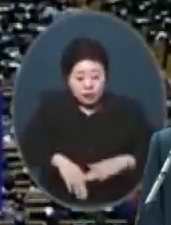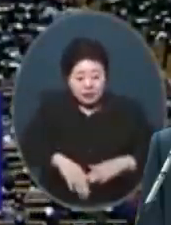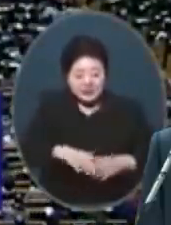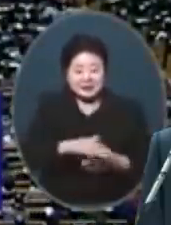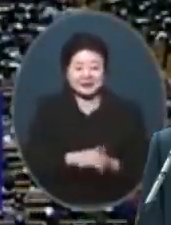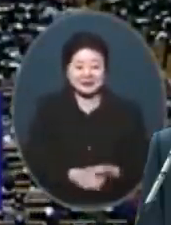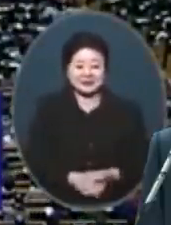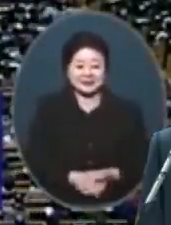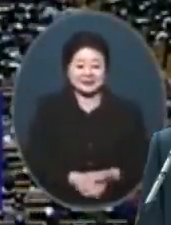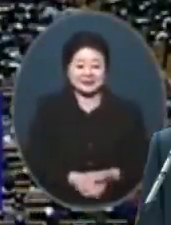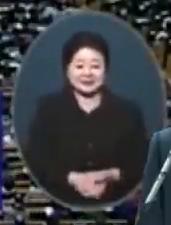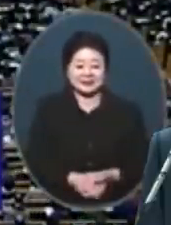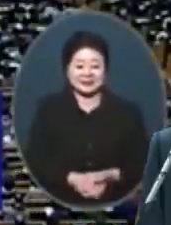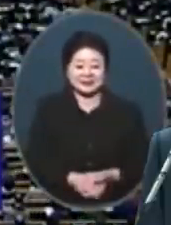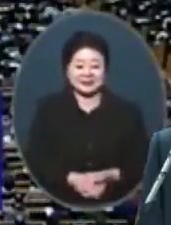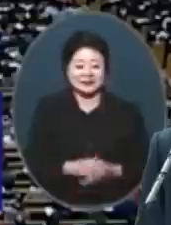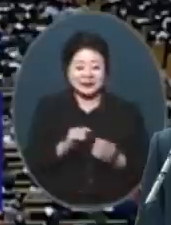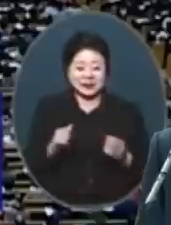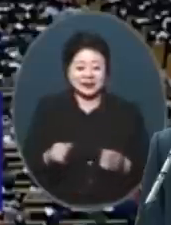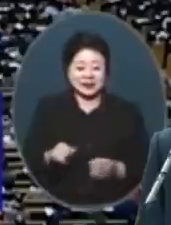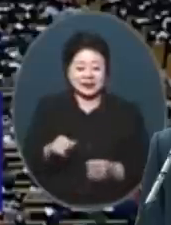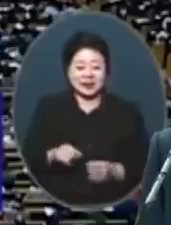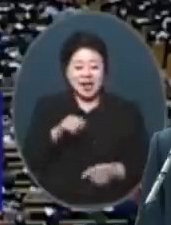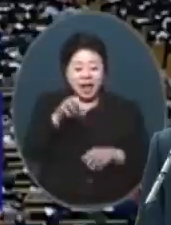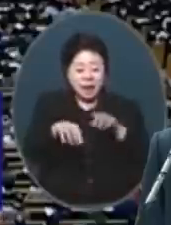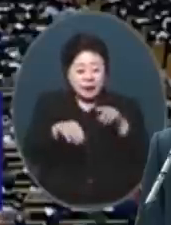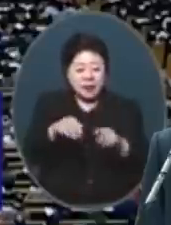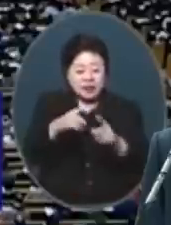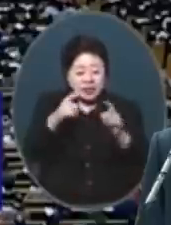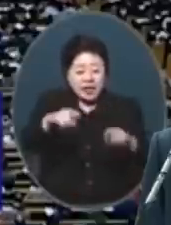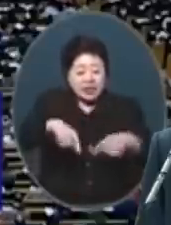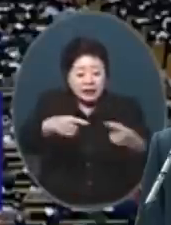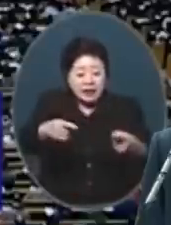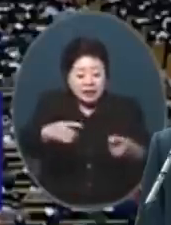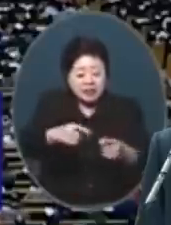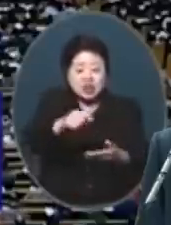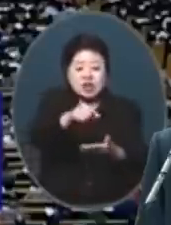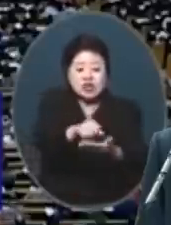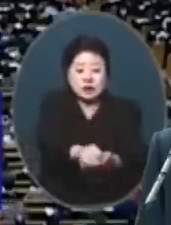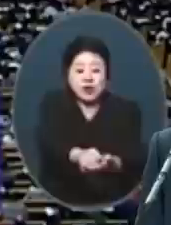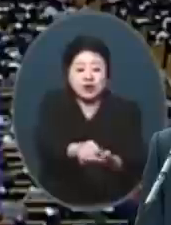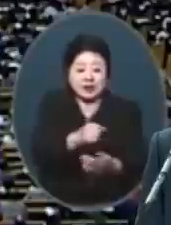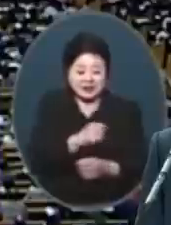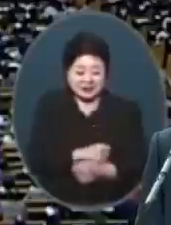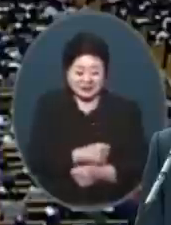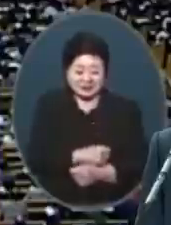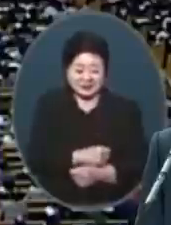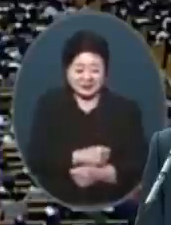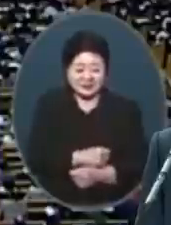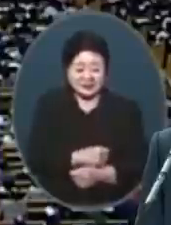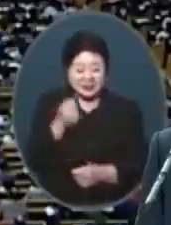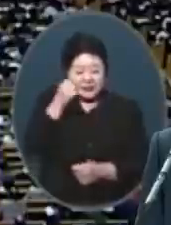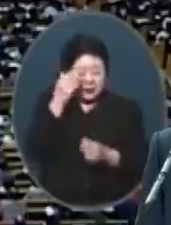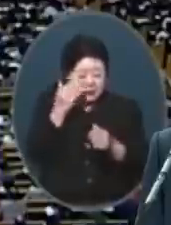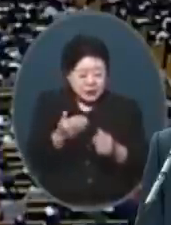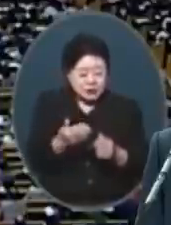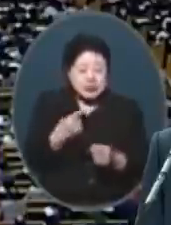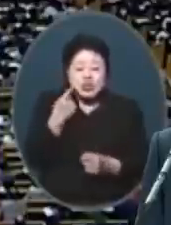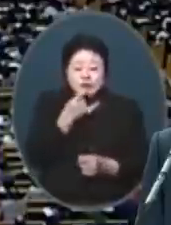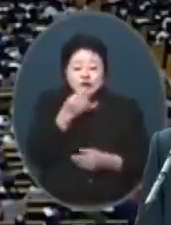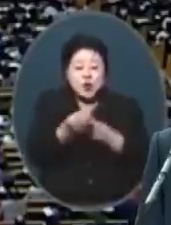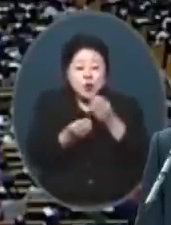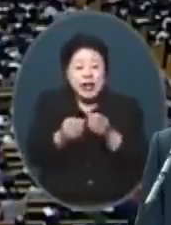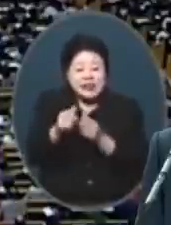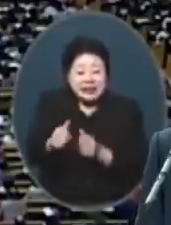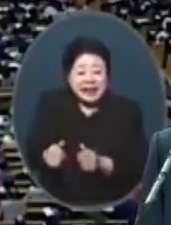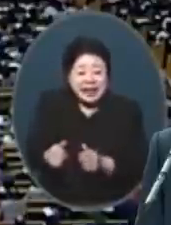내린지라. 백성이 각기 앞으로 나아가 그 성에 들어가서 그 성을 점령했더니 성령께서는 우리 입술의 고백을 따라